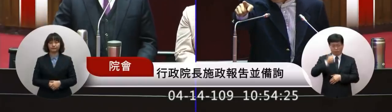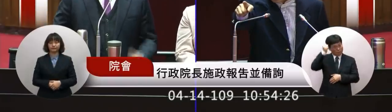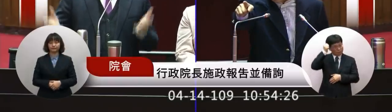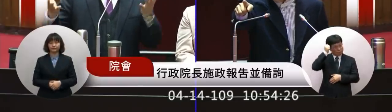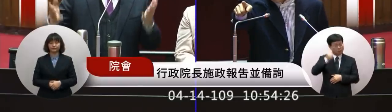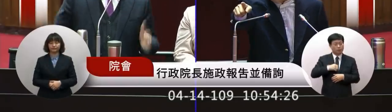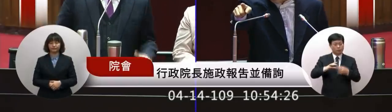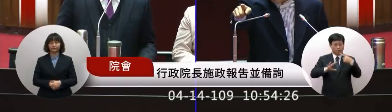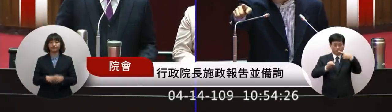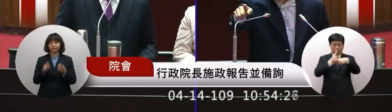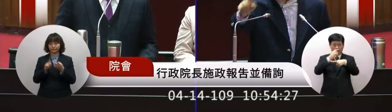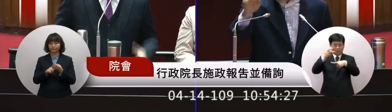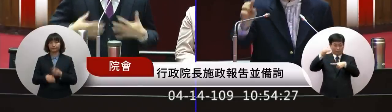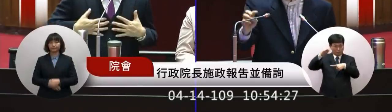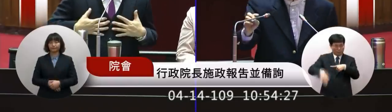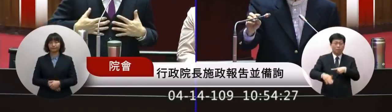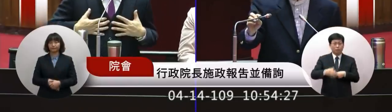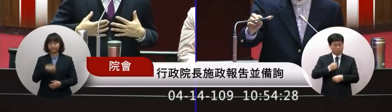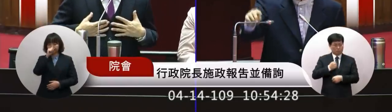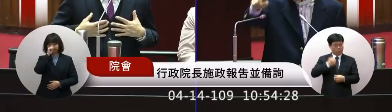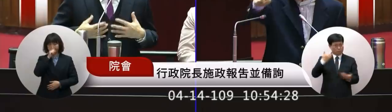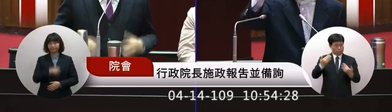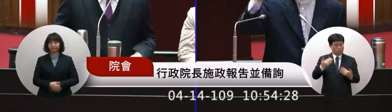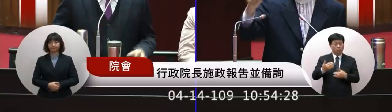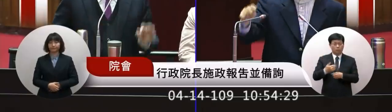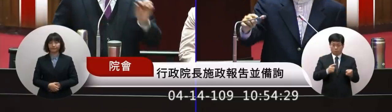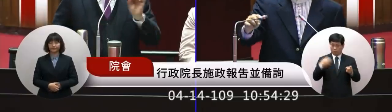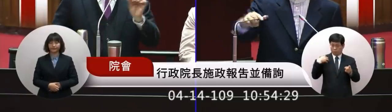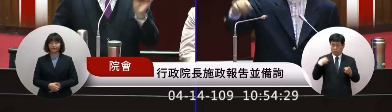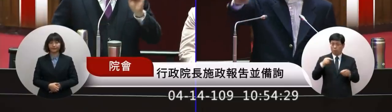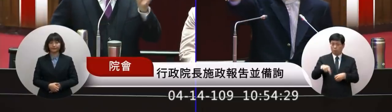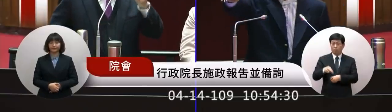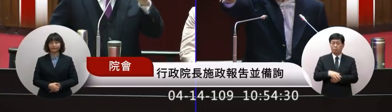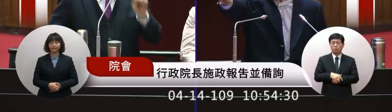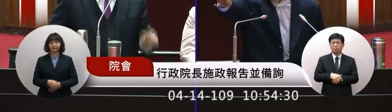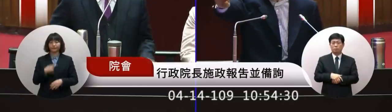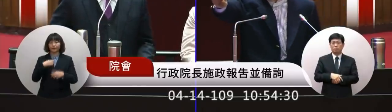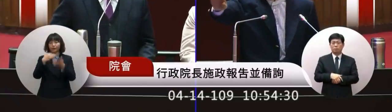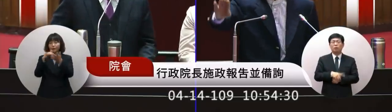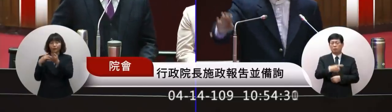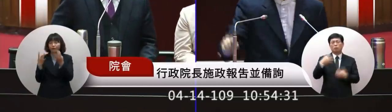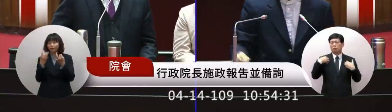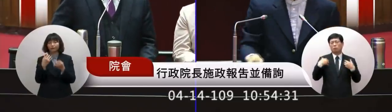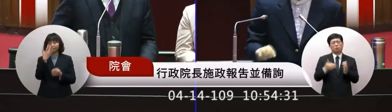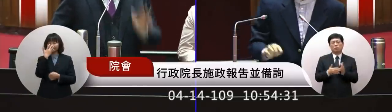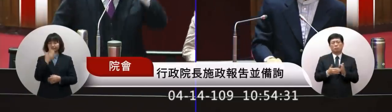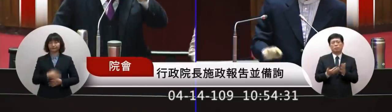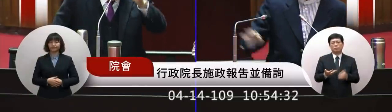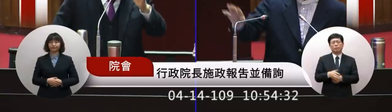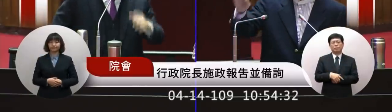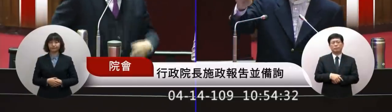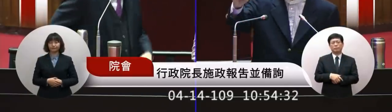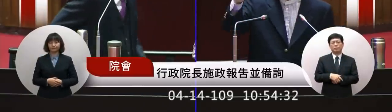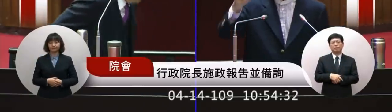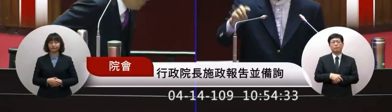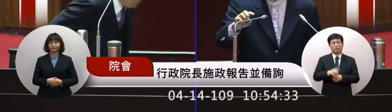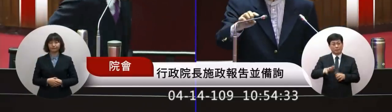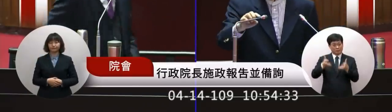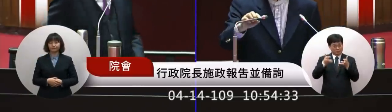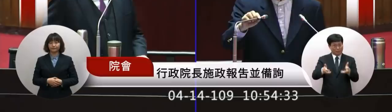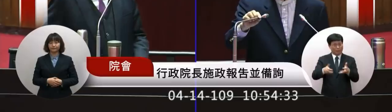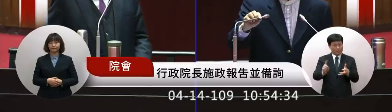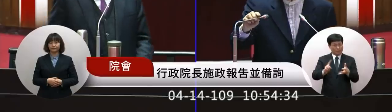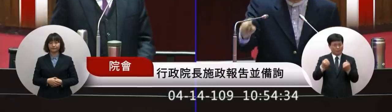要低于一点三九，我才有听吼。 我讲完整啦。 啊，你负责安尼吼， 我袂晓。 不算轻微，不算重。好，好。重点伫这